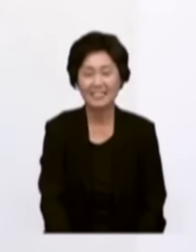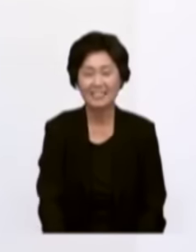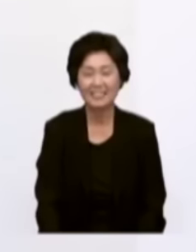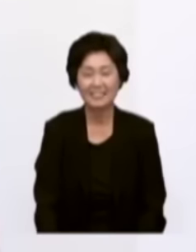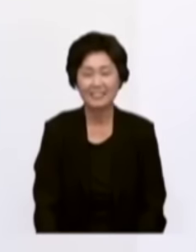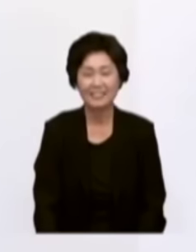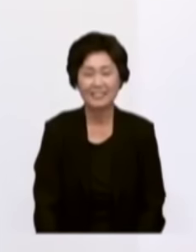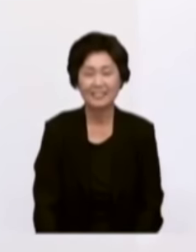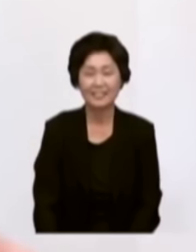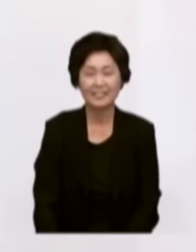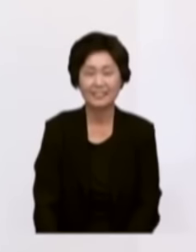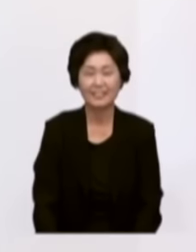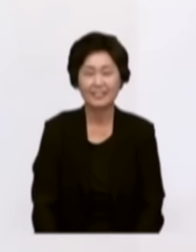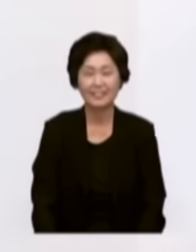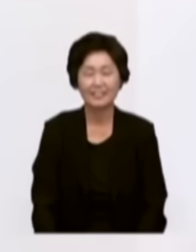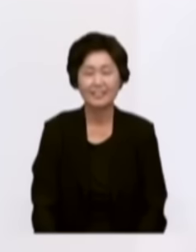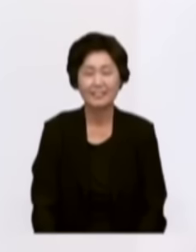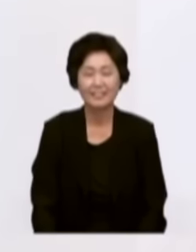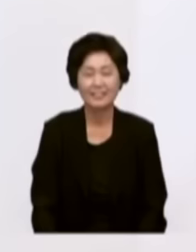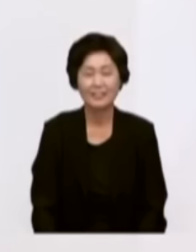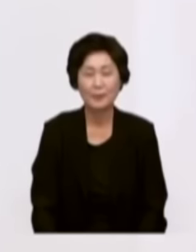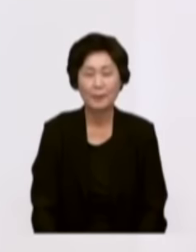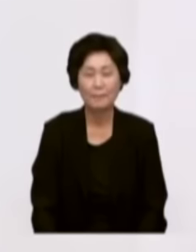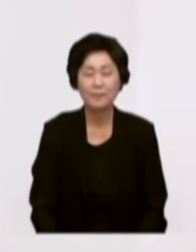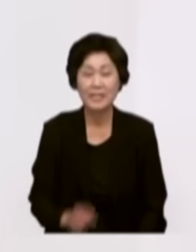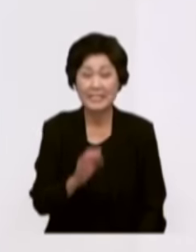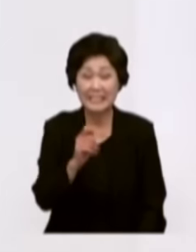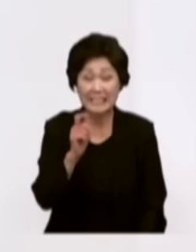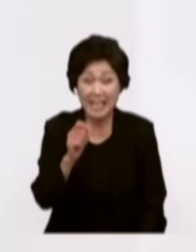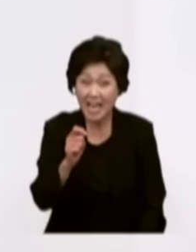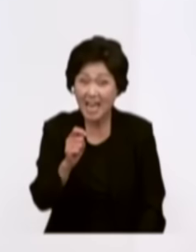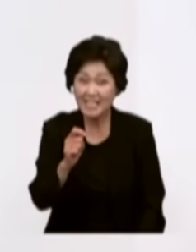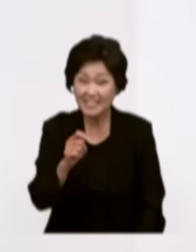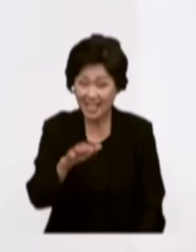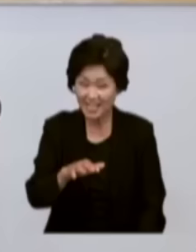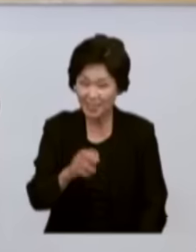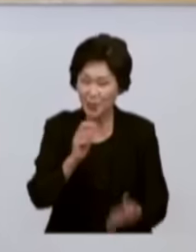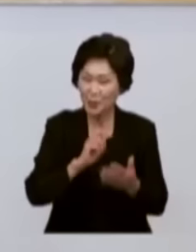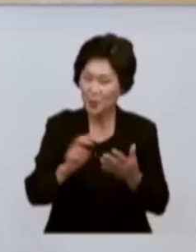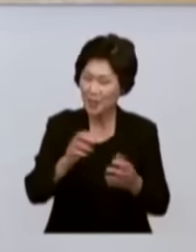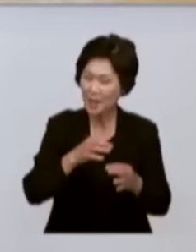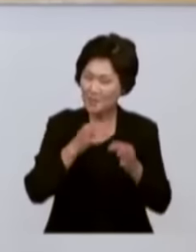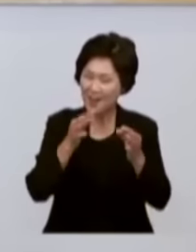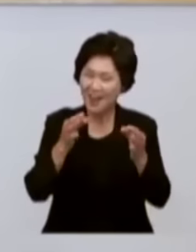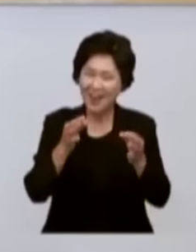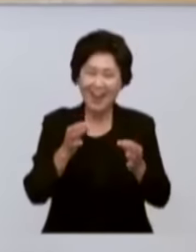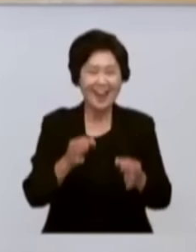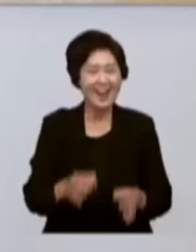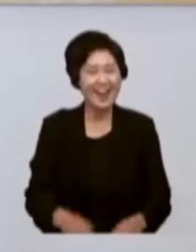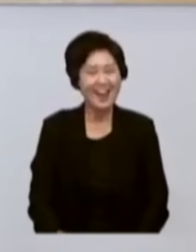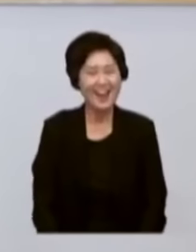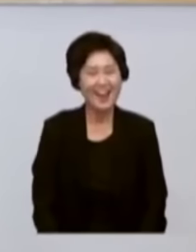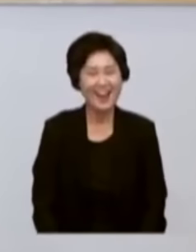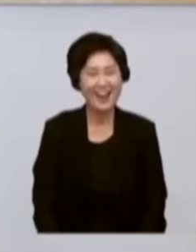돌면 반응이. 딴데 가면 반응이 좋은데 역시 CTS라 이런 찬 노래 부르니까. 아니 저거 어떻게 상을 받지? 아니